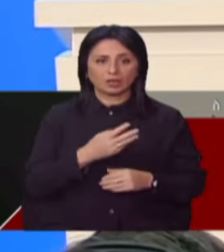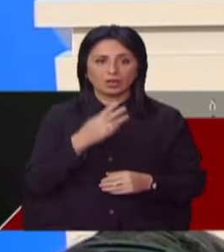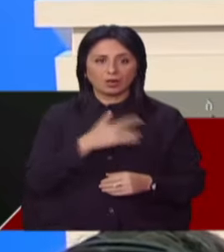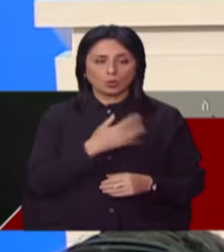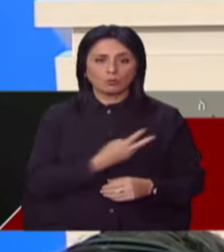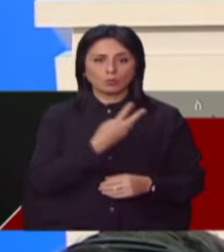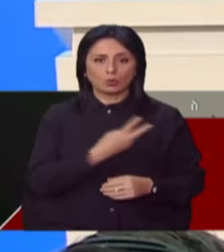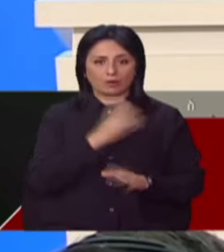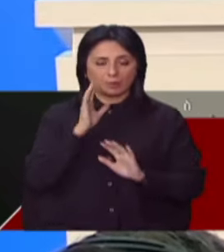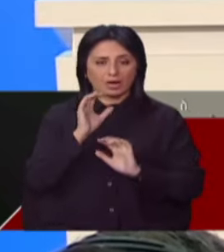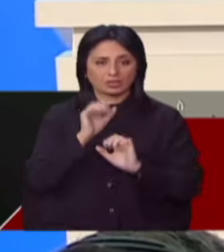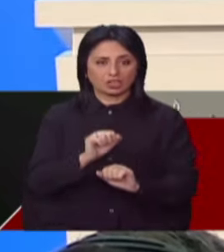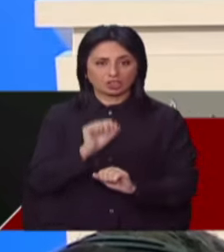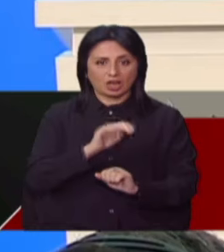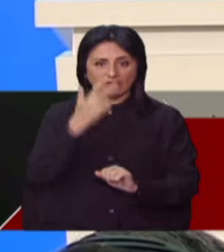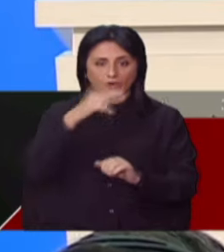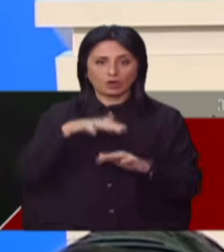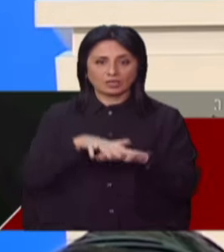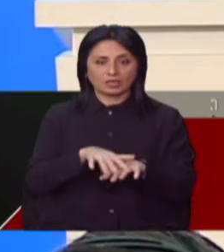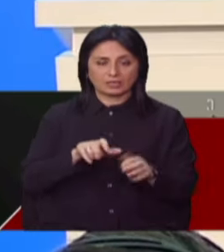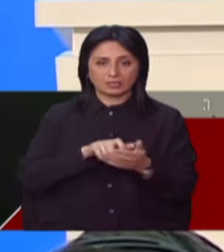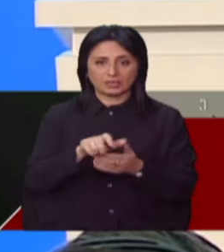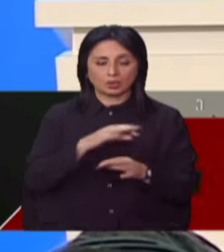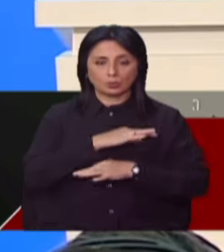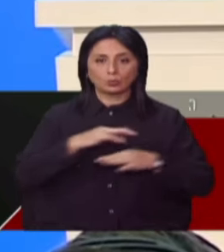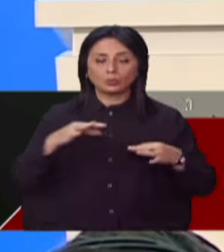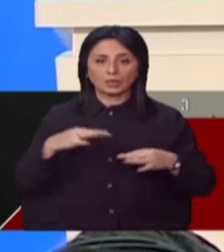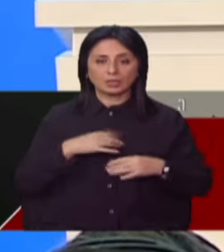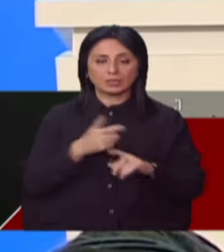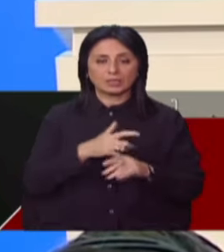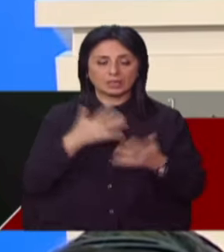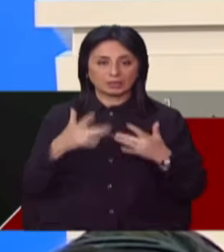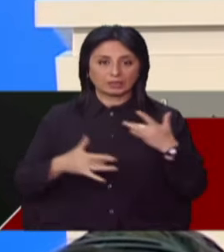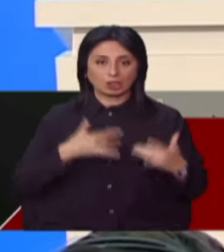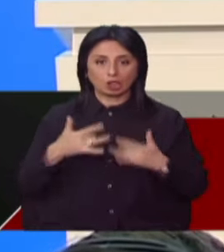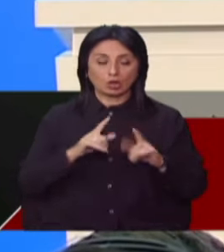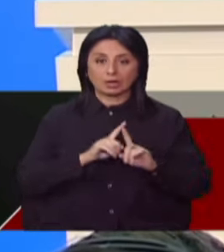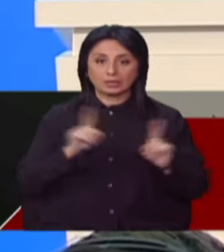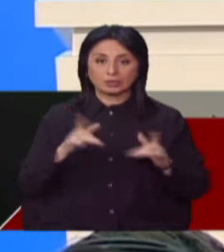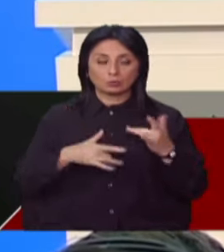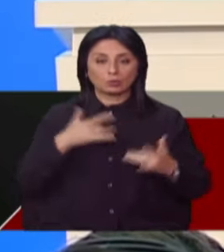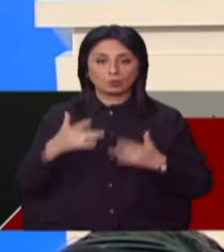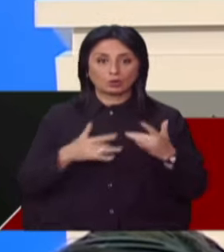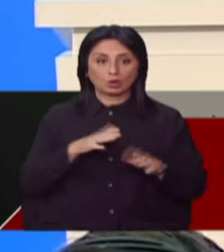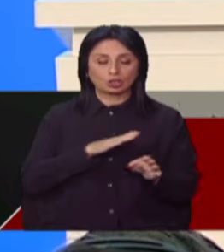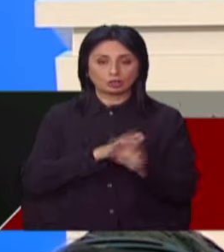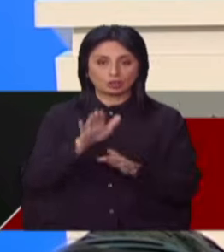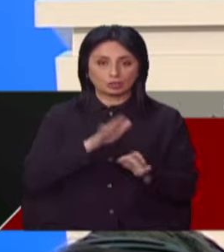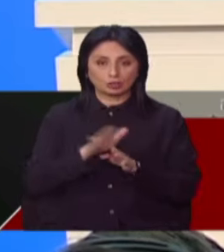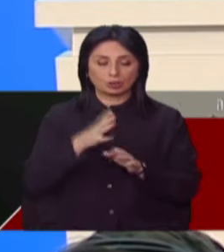გულმხურვალე მხარდაჭერი ევროინტეგრაციის გზაზე და უნგრეთმა ძალიან დიდი როლი, განსაკუთრებული როლი